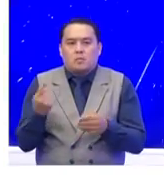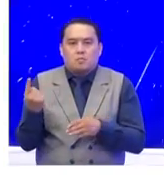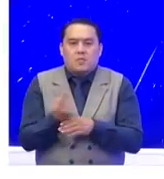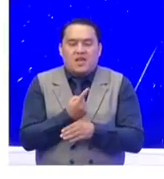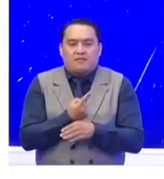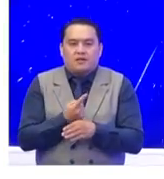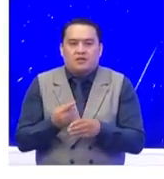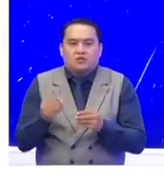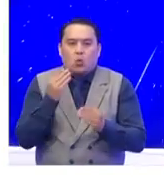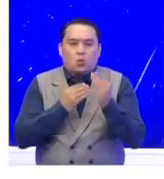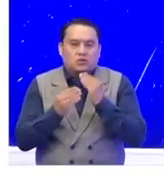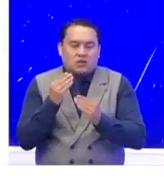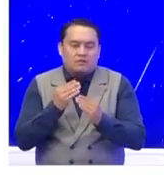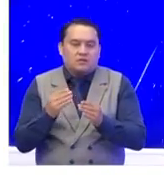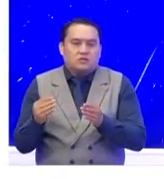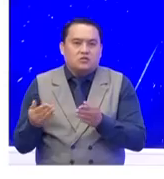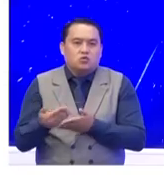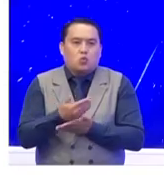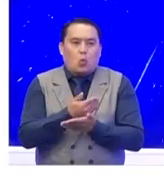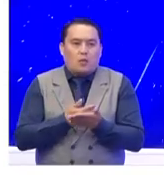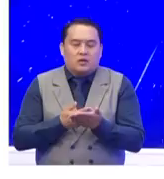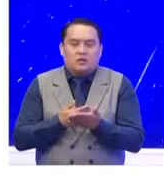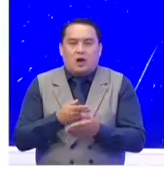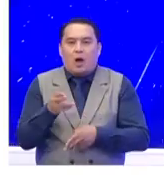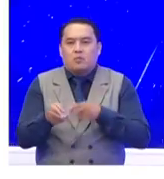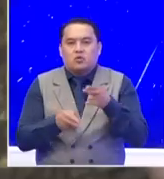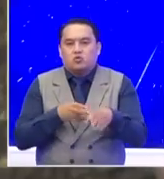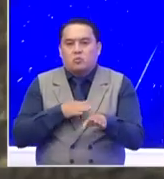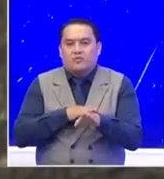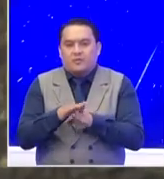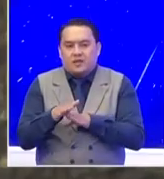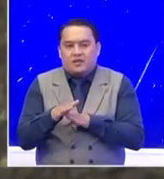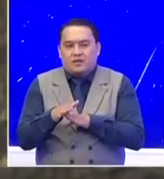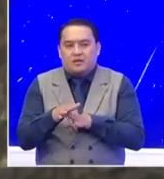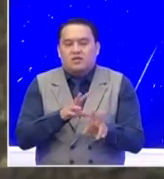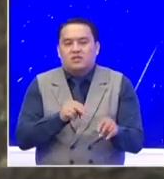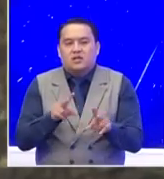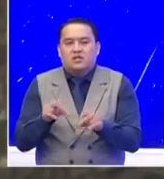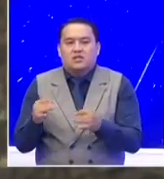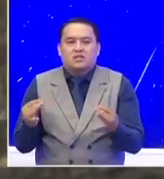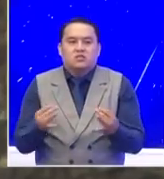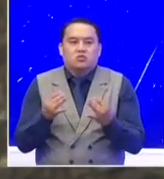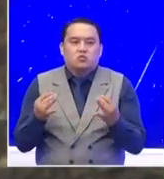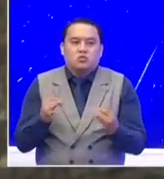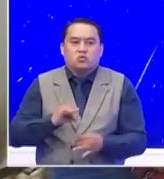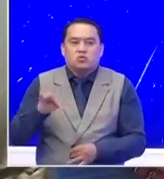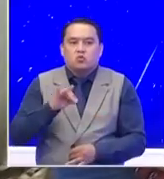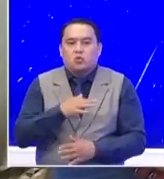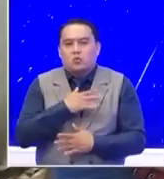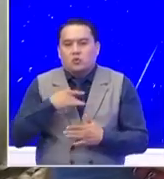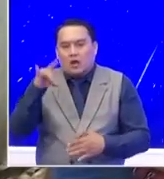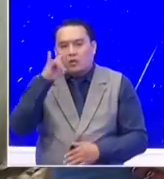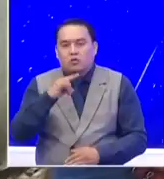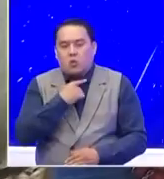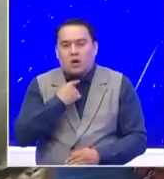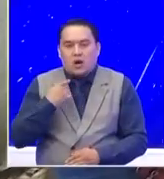гипсование, были собраны. А в конце мая Веронике сделали долгожданную операцию. И таких счастливых историй немало. К примеру, волонтеры